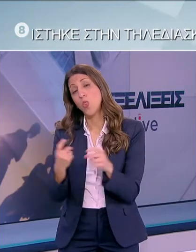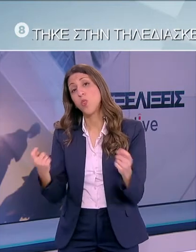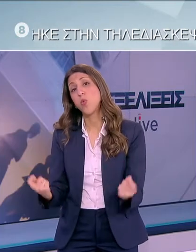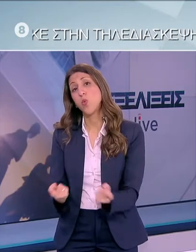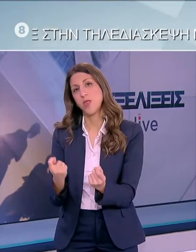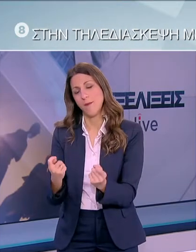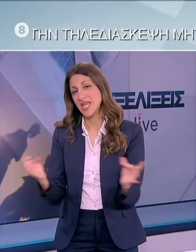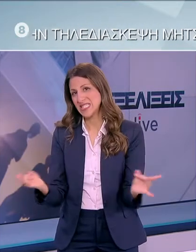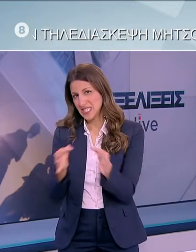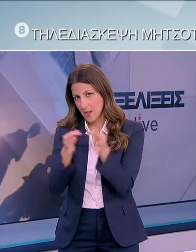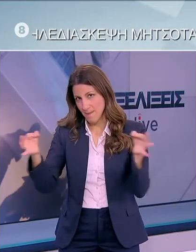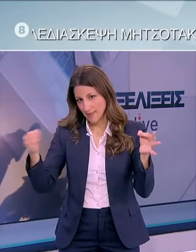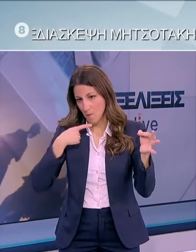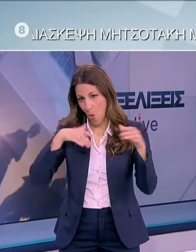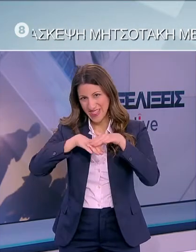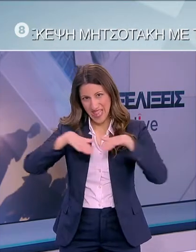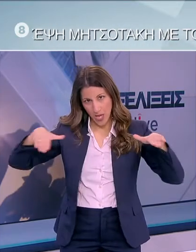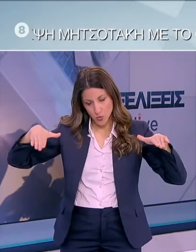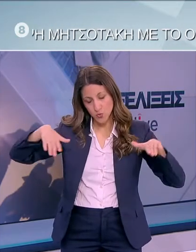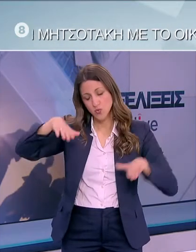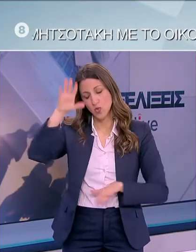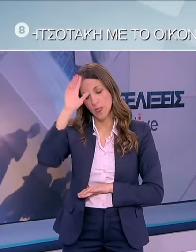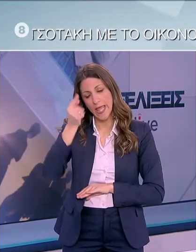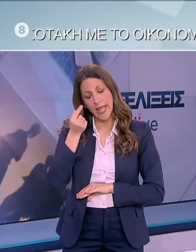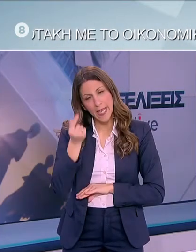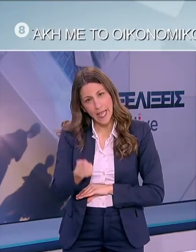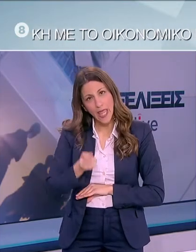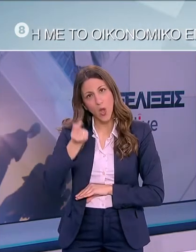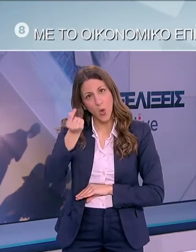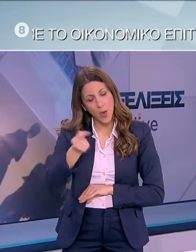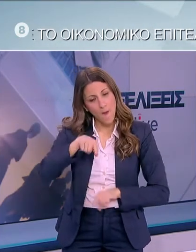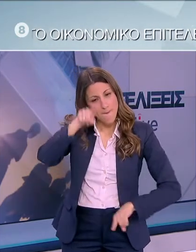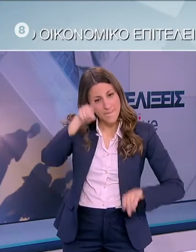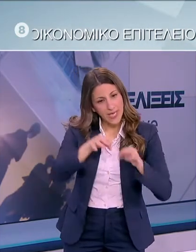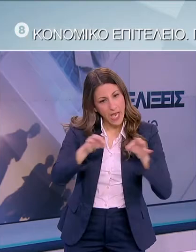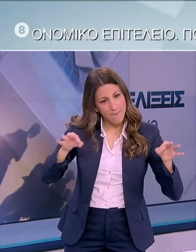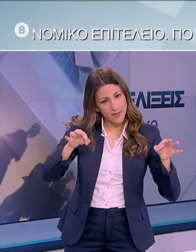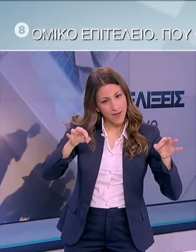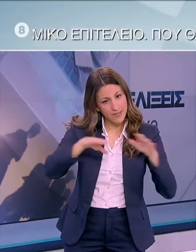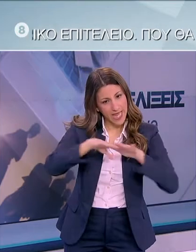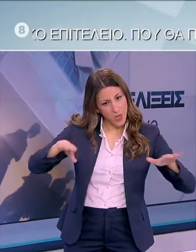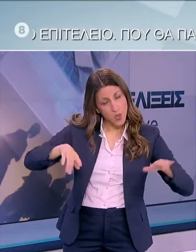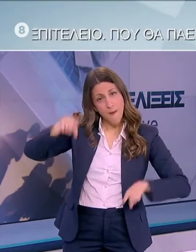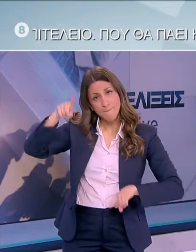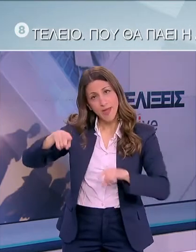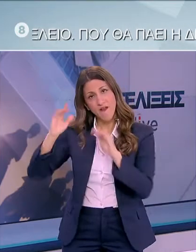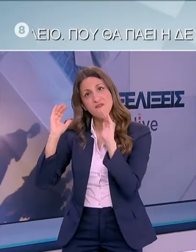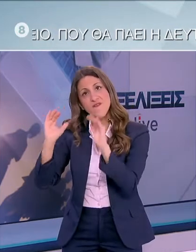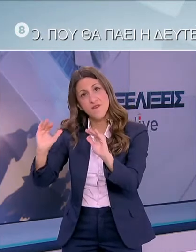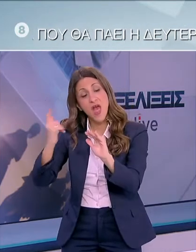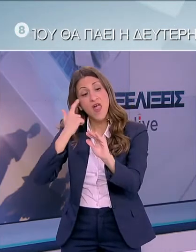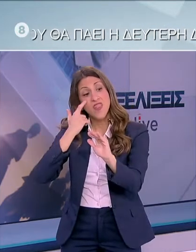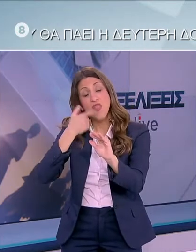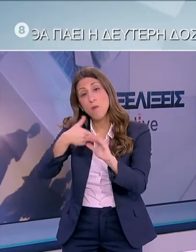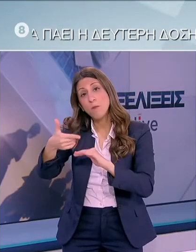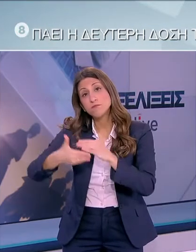όποια άρση θα ξεκινήσει σταδιακά όταν κρυθεί ότι δεν υπάρχουν πλέον οι λόγοι που οδήγησαν στην επιβολή των μέτρων. Τα δεδομένα που συγκεντρώνουμε